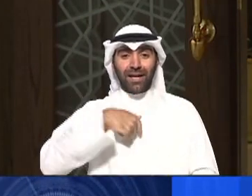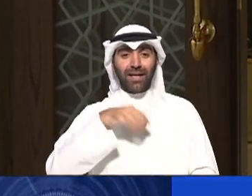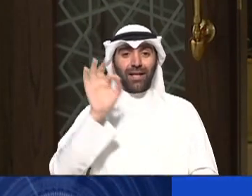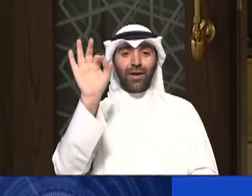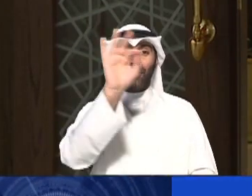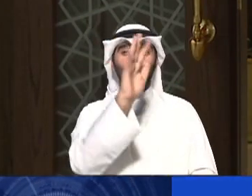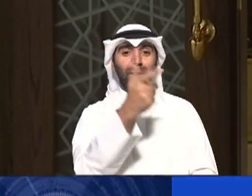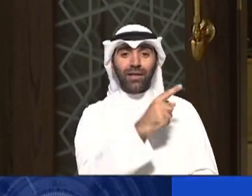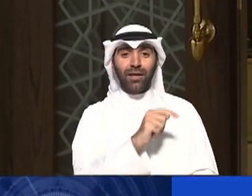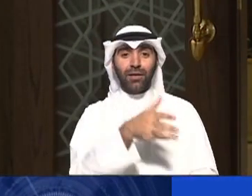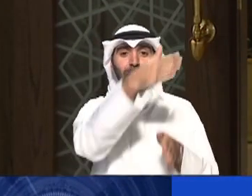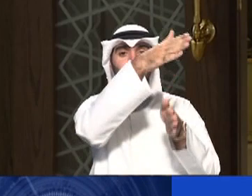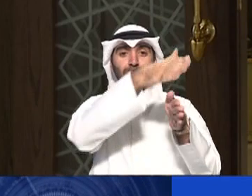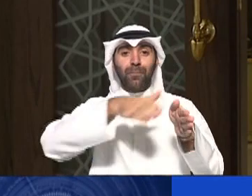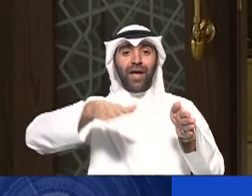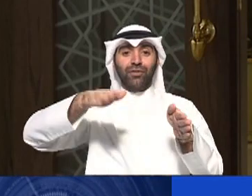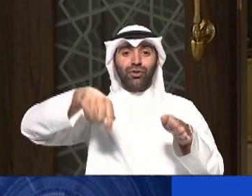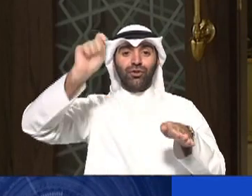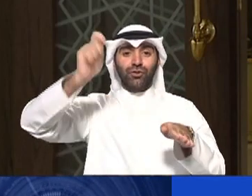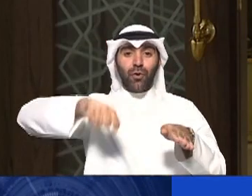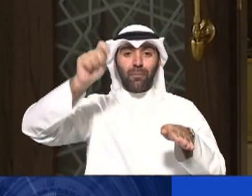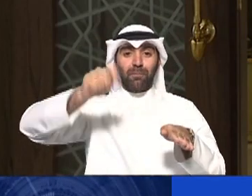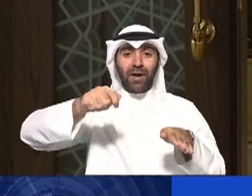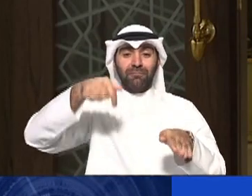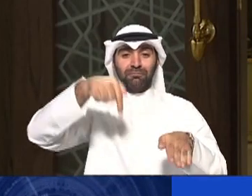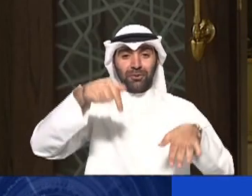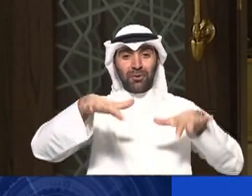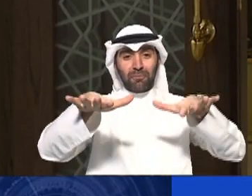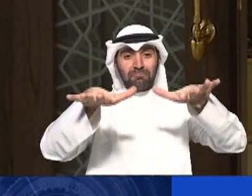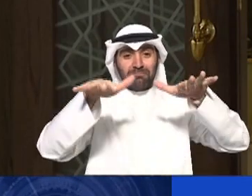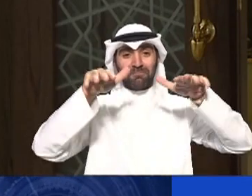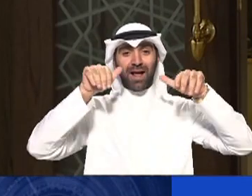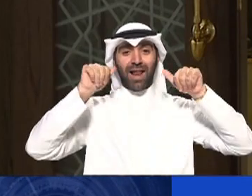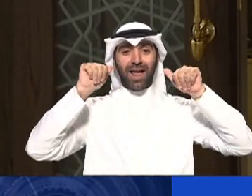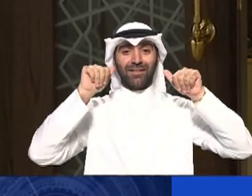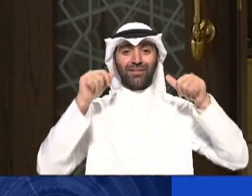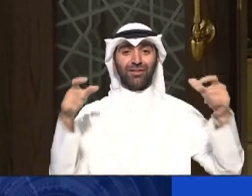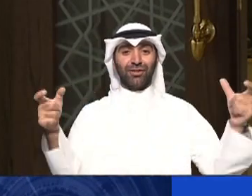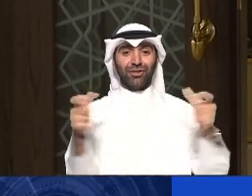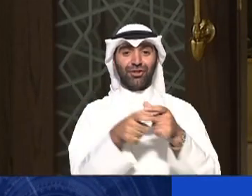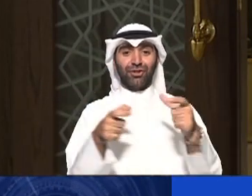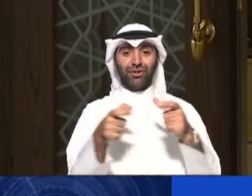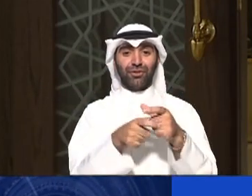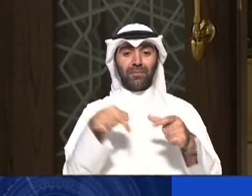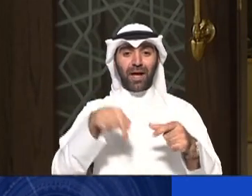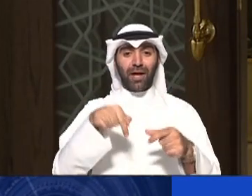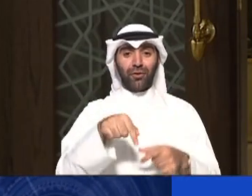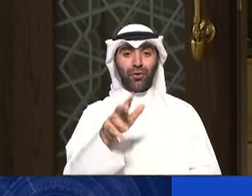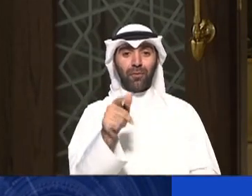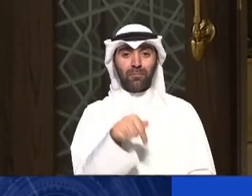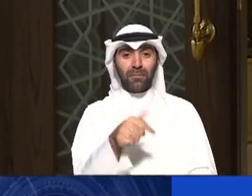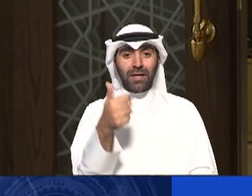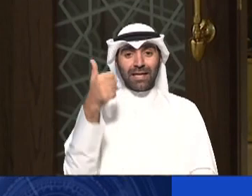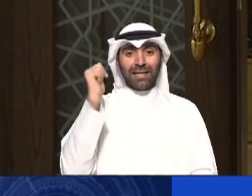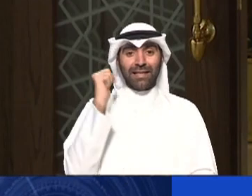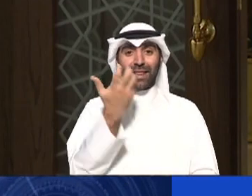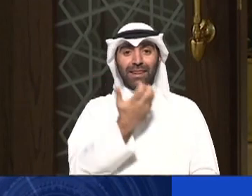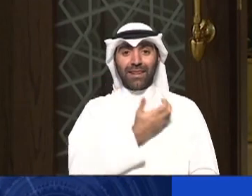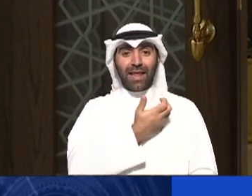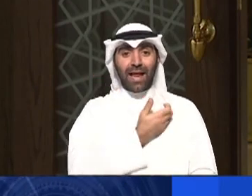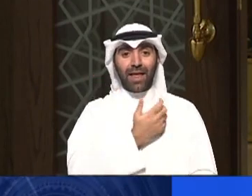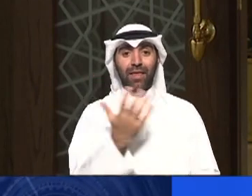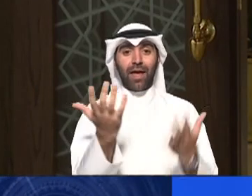الأمة، وللتو انتهت هذه الجلسة الخاصة الثالثة هذا الأسبوع في مجلس الأمة. جلسة